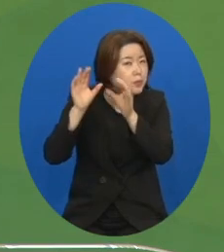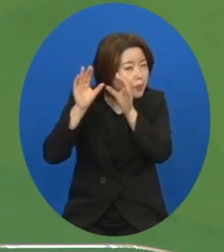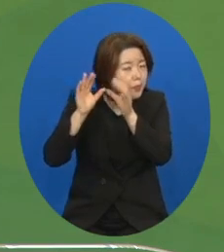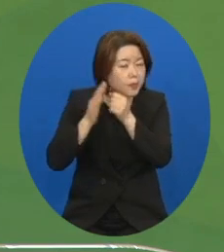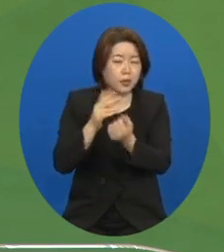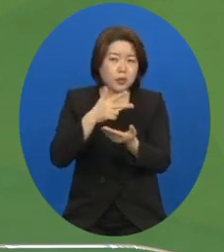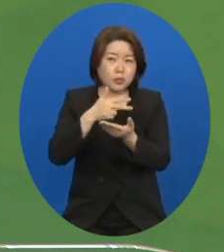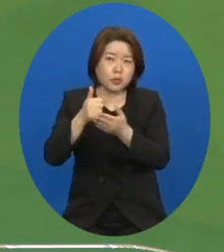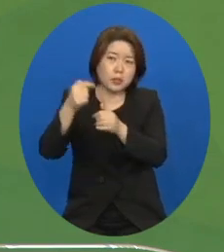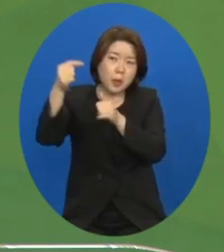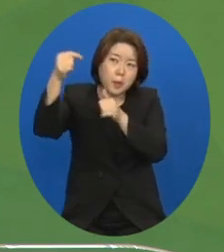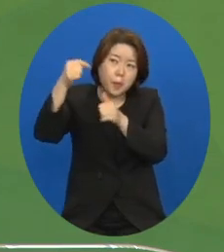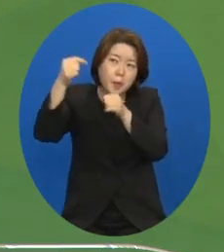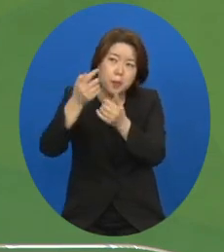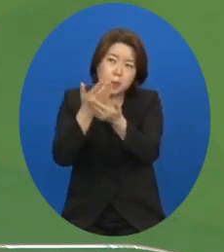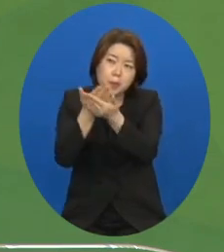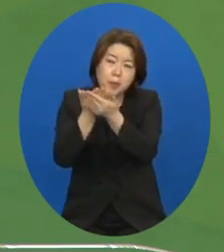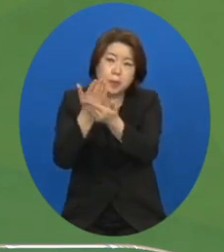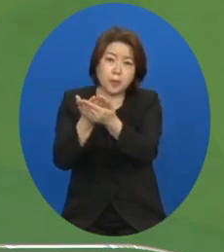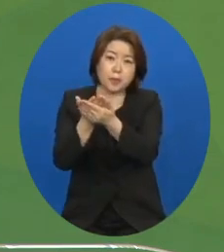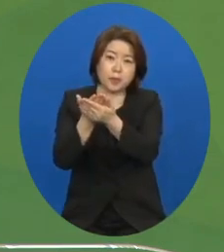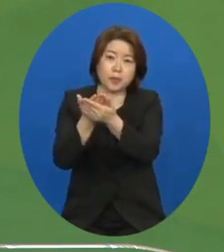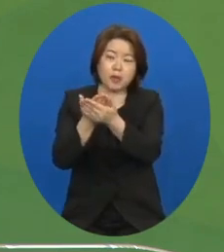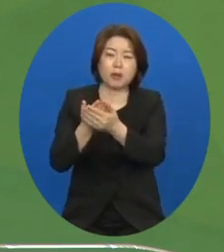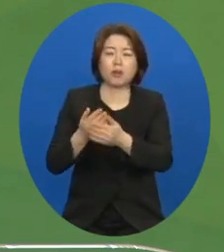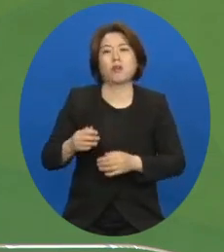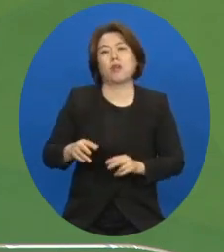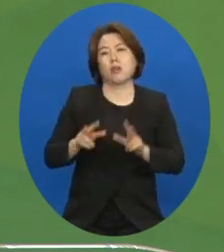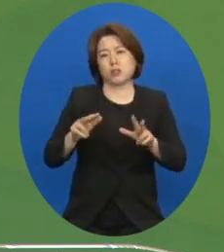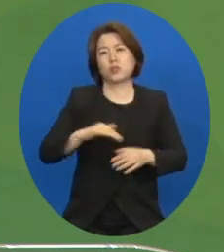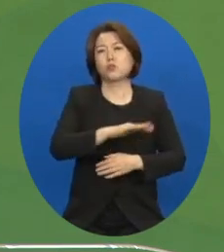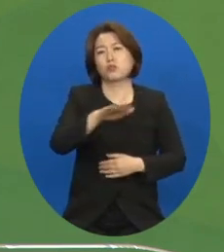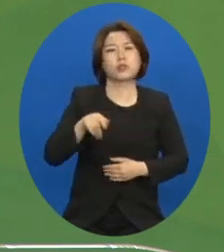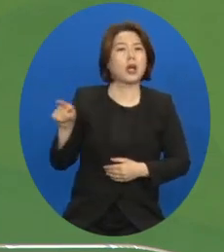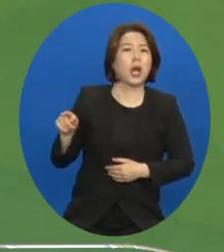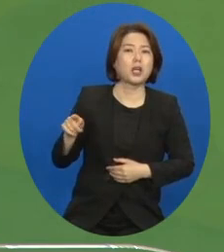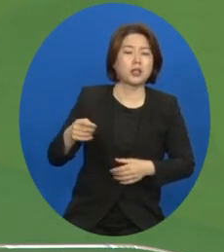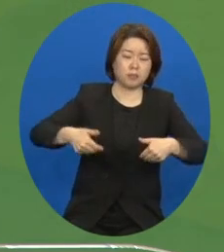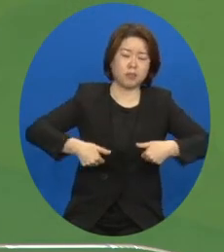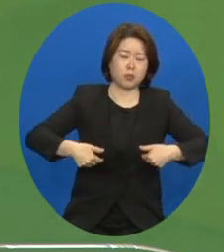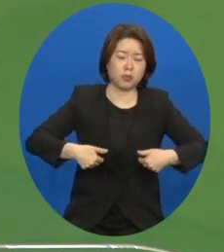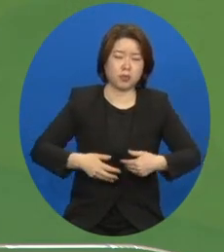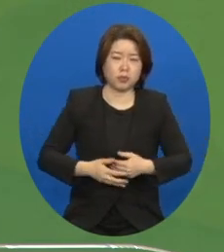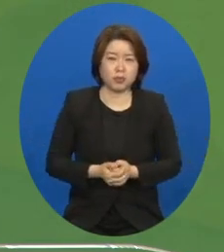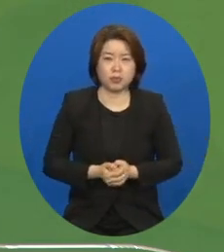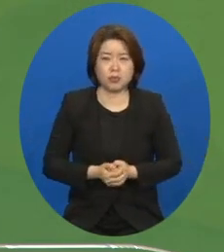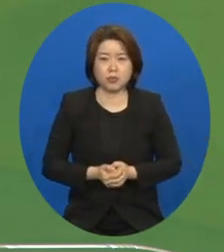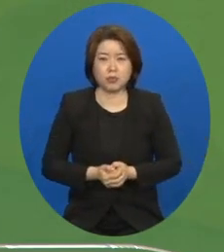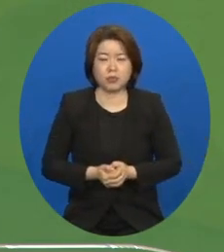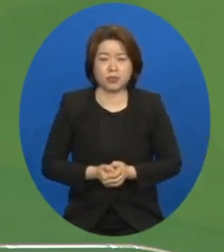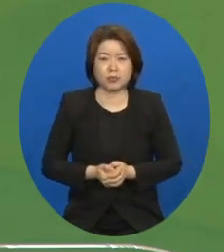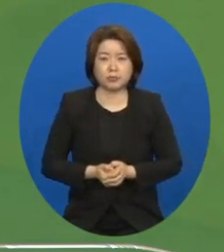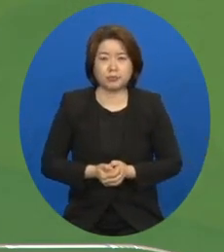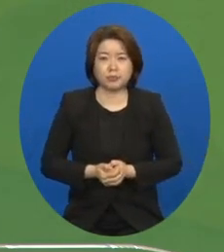주님께 지시를 구했어요. 우리가 그렇게 살아야 할 상황인 것입니다.